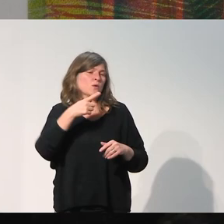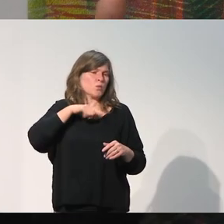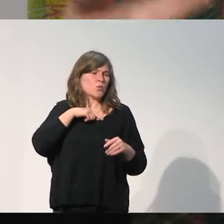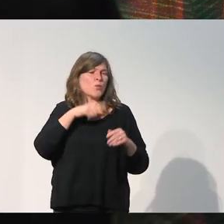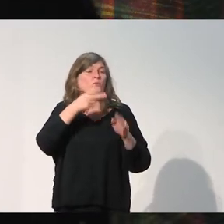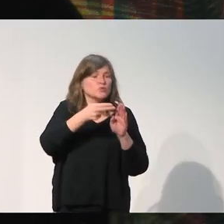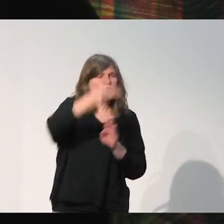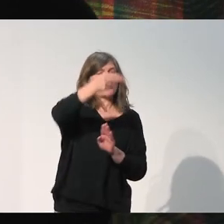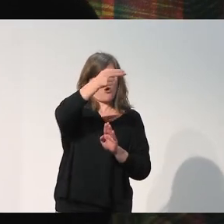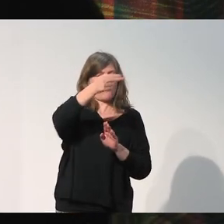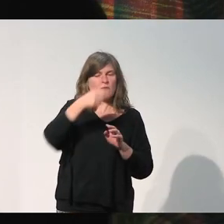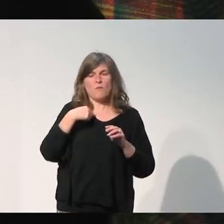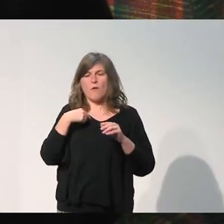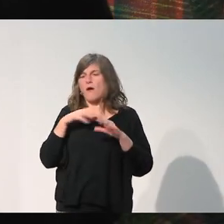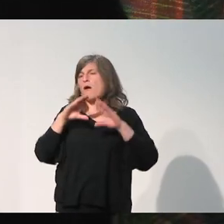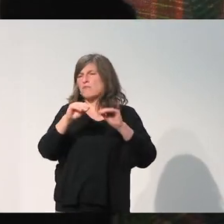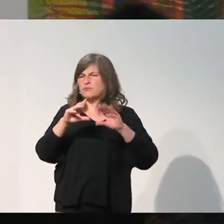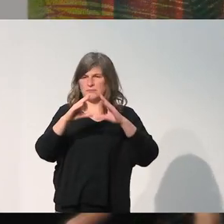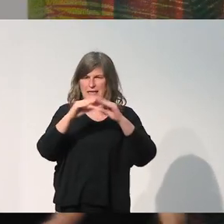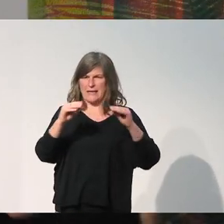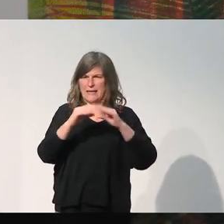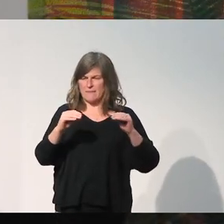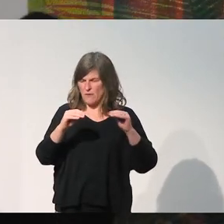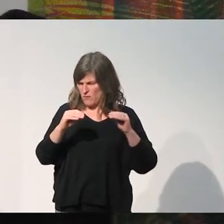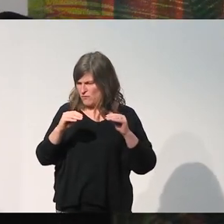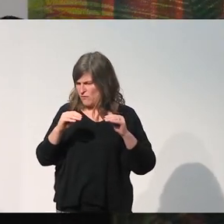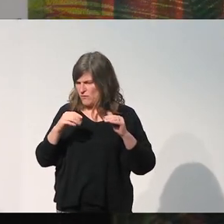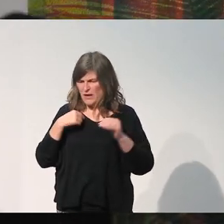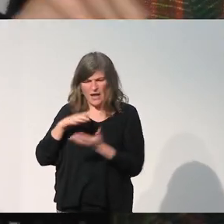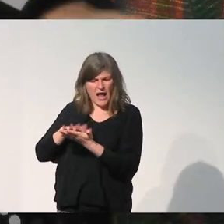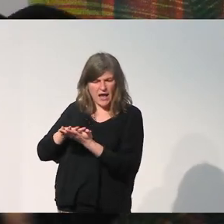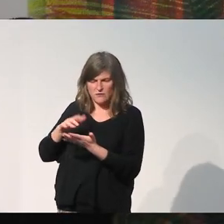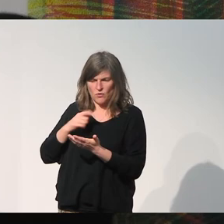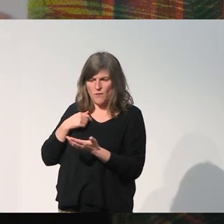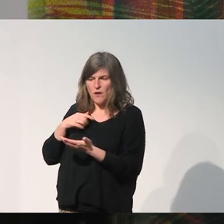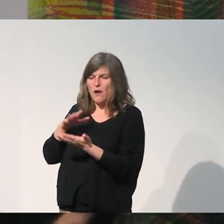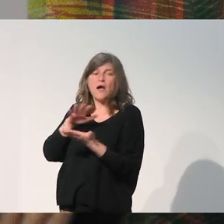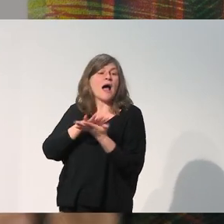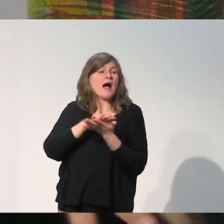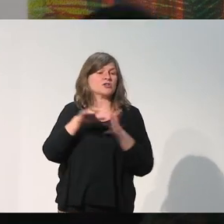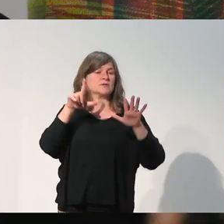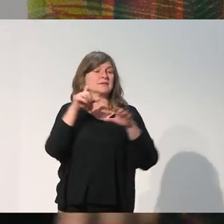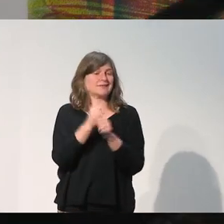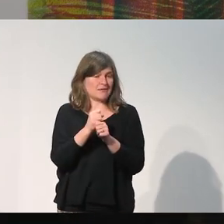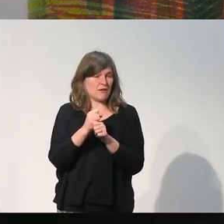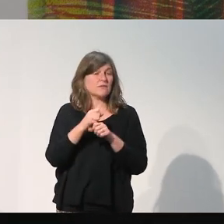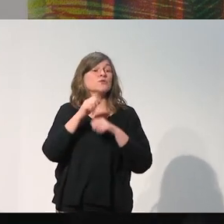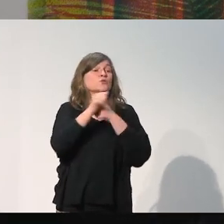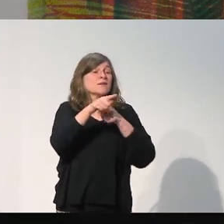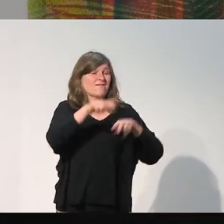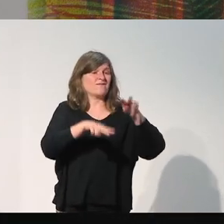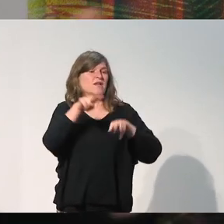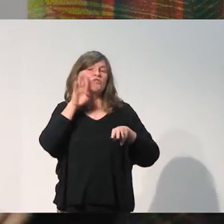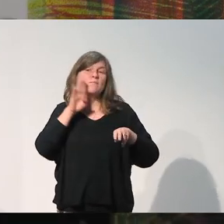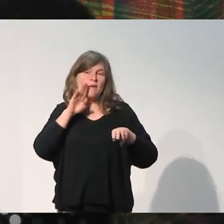justement, j'habitais au Liban, donc c'était à 6-7 ans. Je faisais un livre photo en tant que photographe sur le village de ma mère, qui est un village qui était